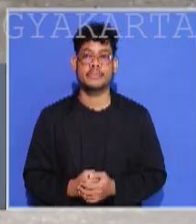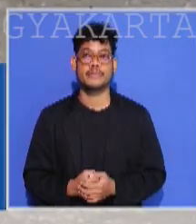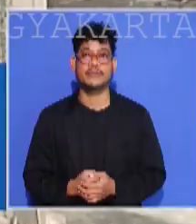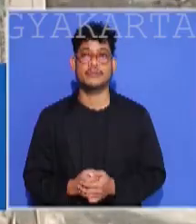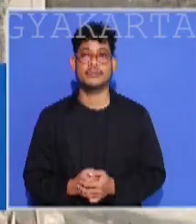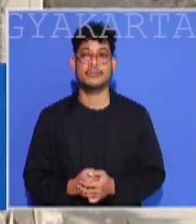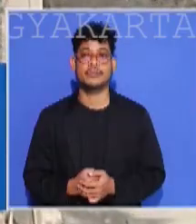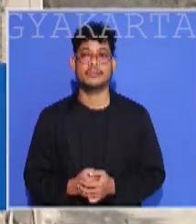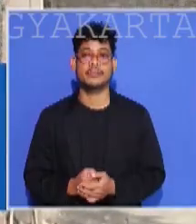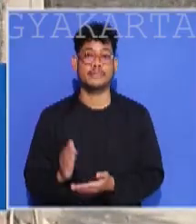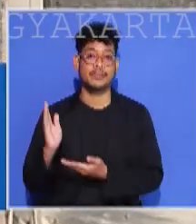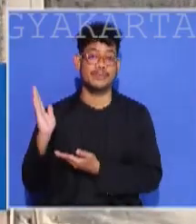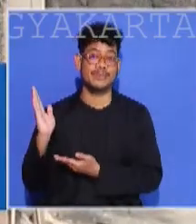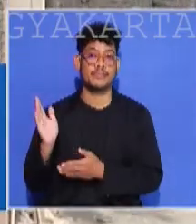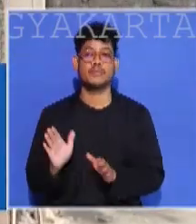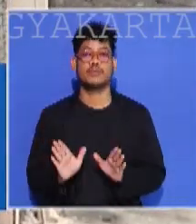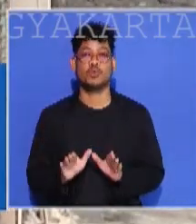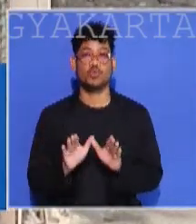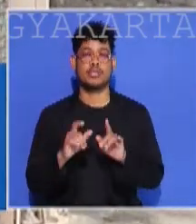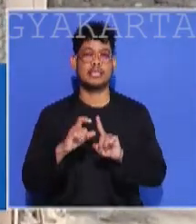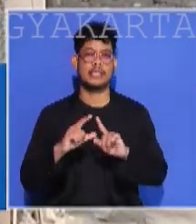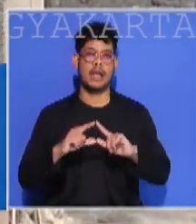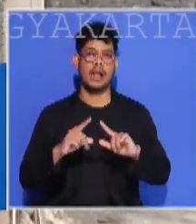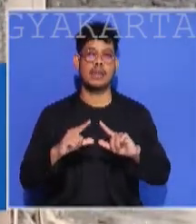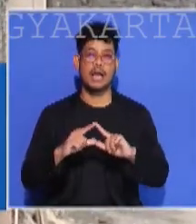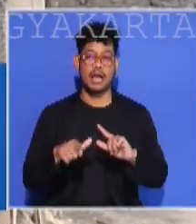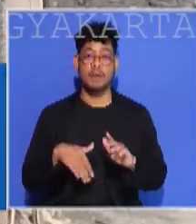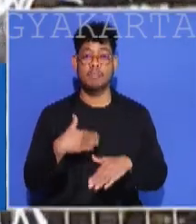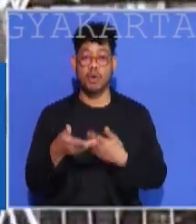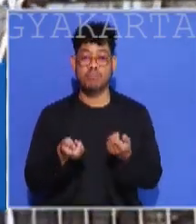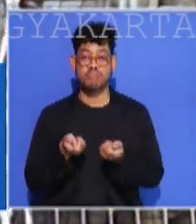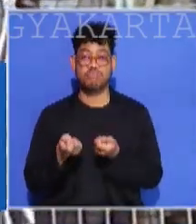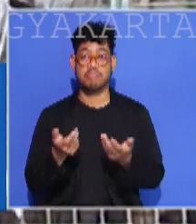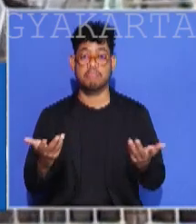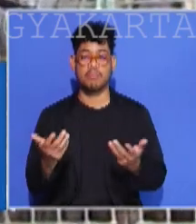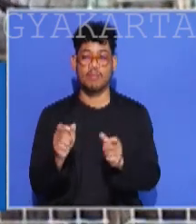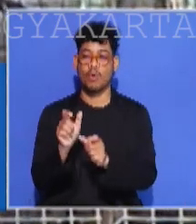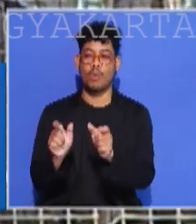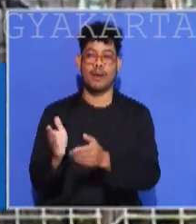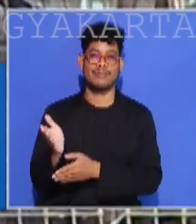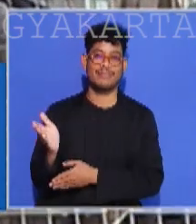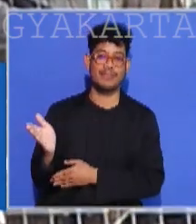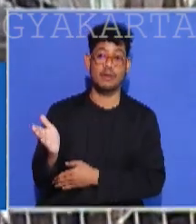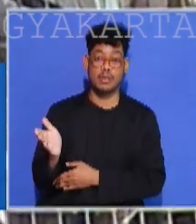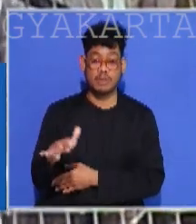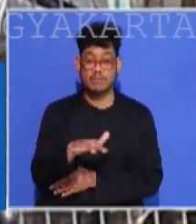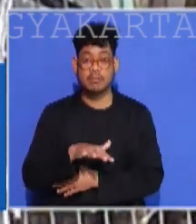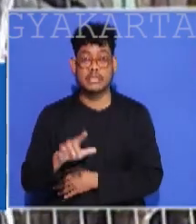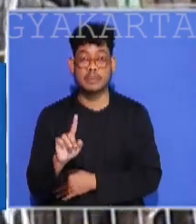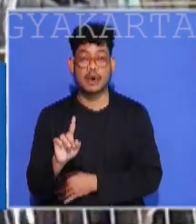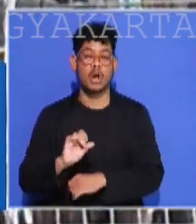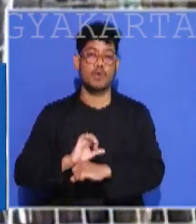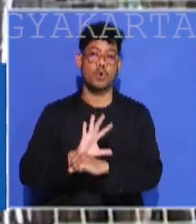Kados mekaten menika budidaya doro kolongan ingkang dipuntindakaken dening sawenih warga dusun Temben Lendah Kulon Progo.